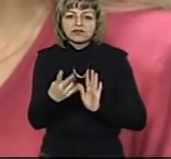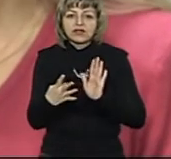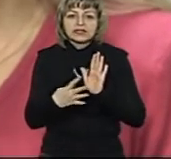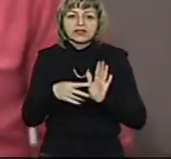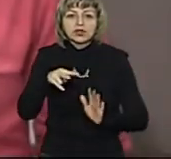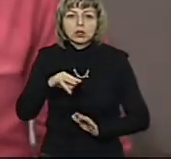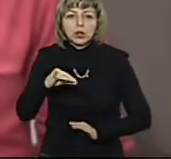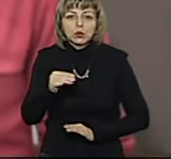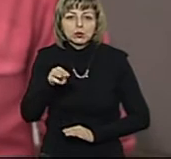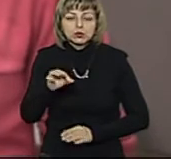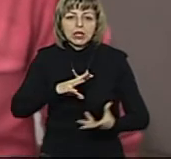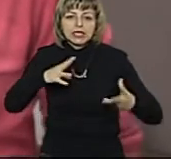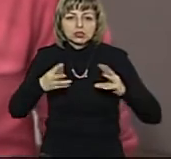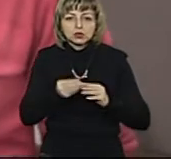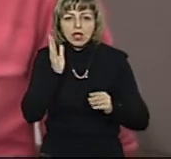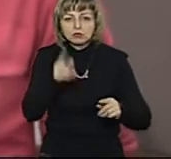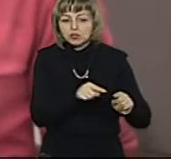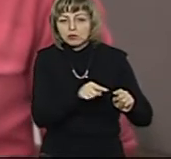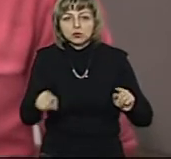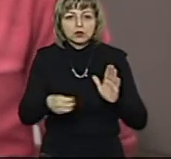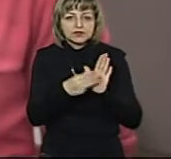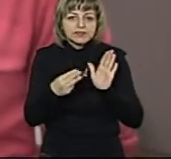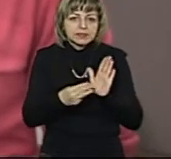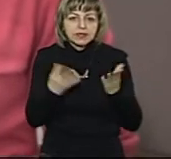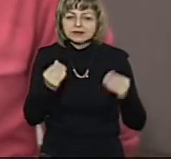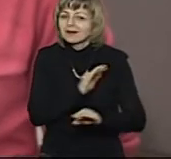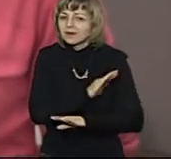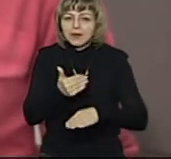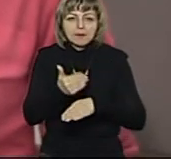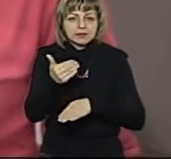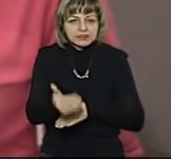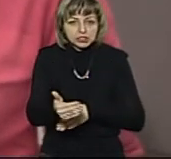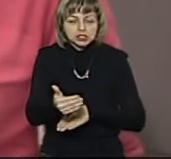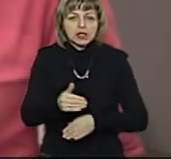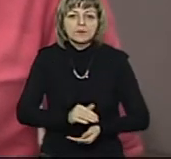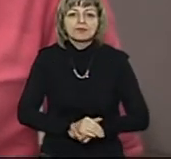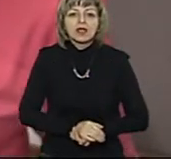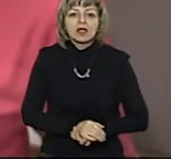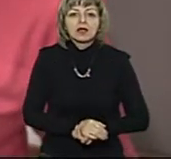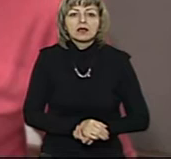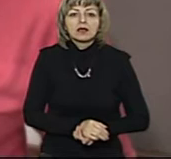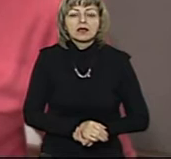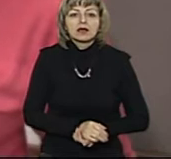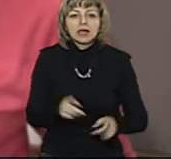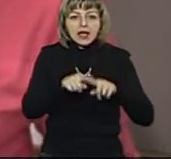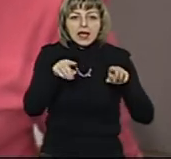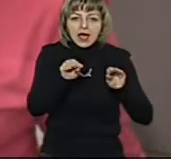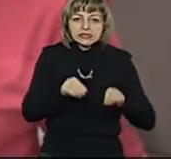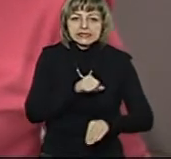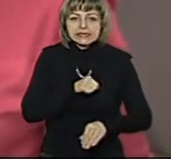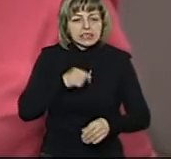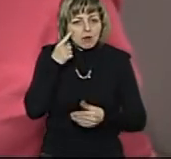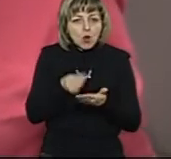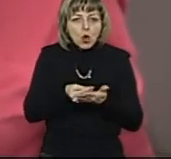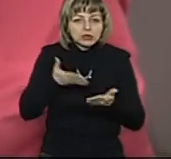29 лютого. Результат буде впродовж 18 днів, не пізніше, раніше 18 днів від дня тестування. Анкета самооцінювання